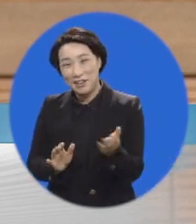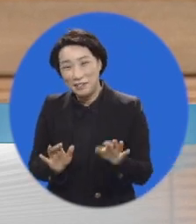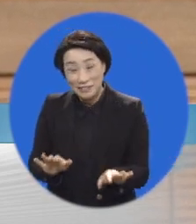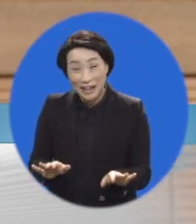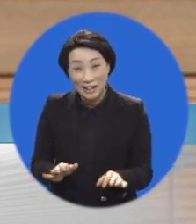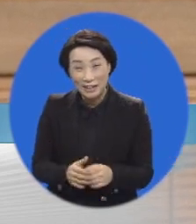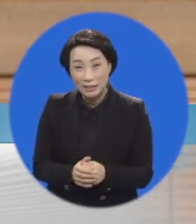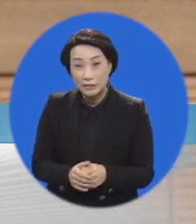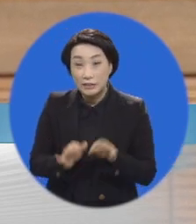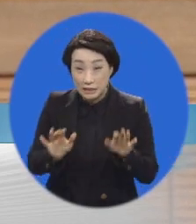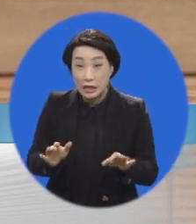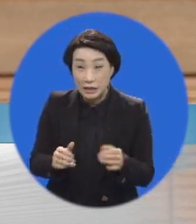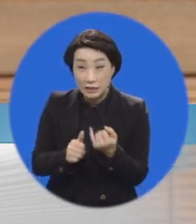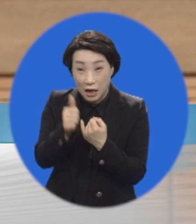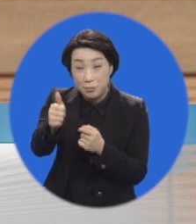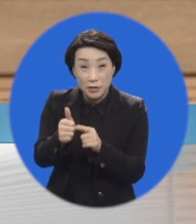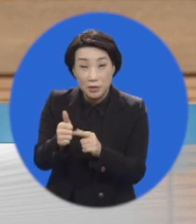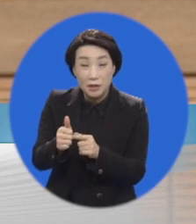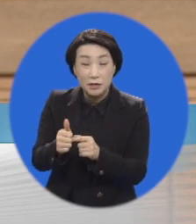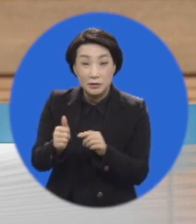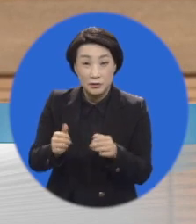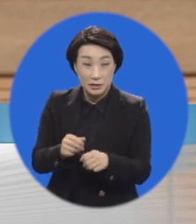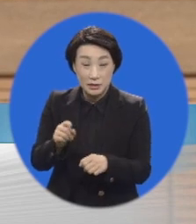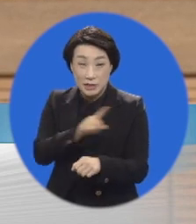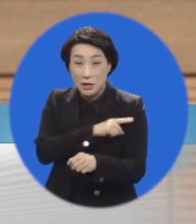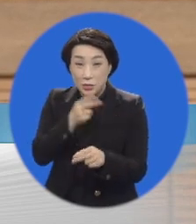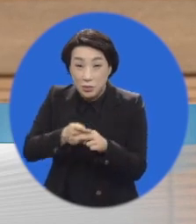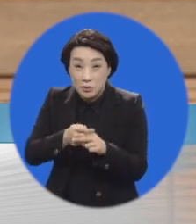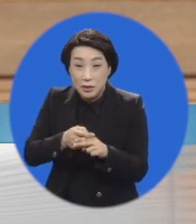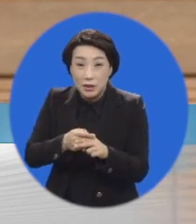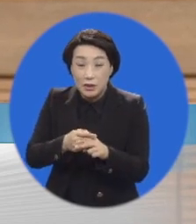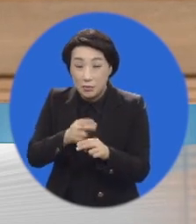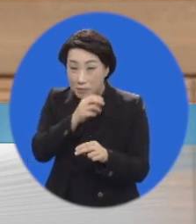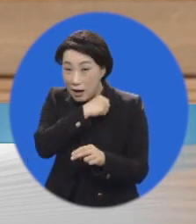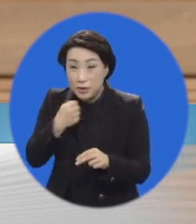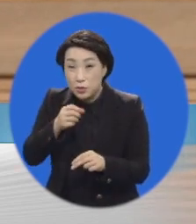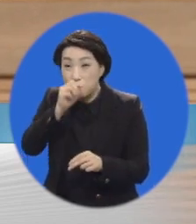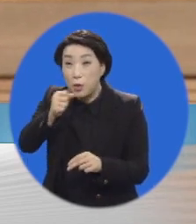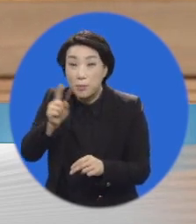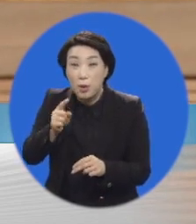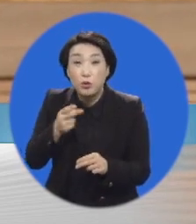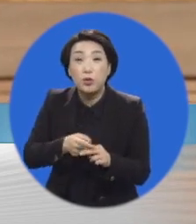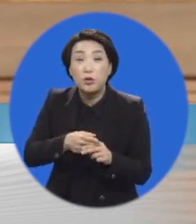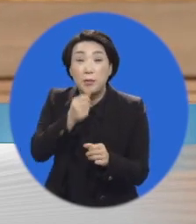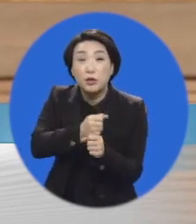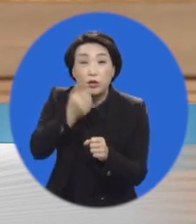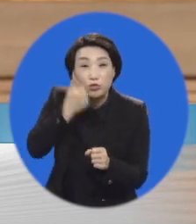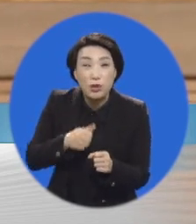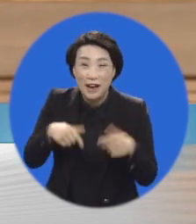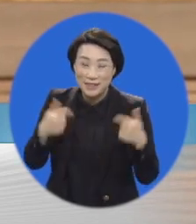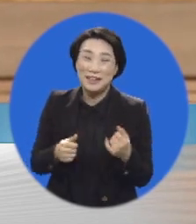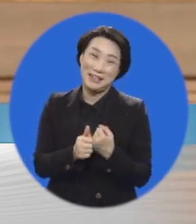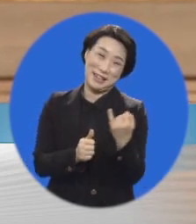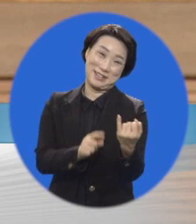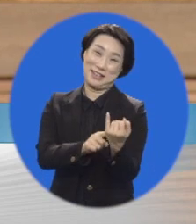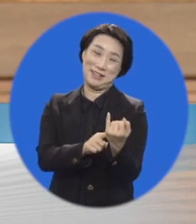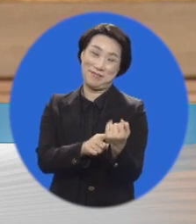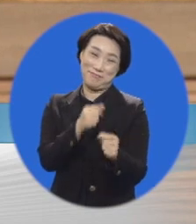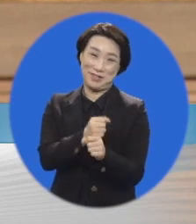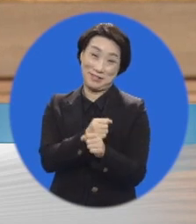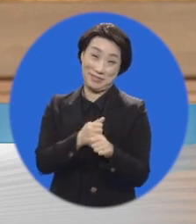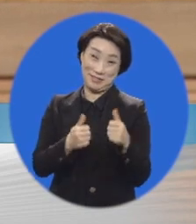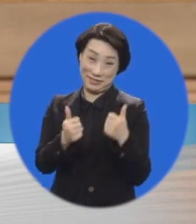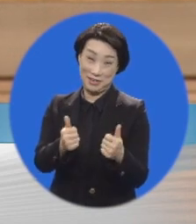응? 아버지가 제일 좋아하는 음식을 누가 제일 만드냐니까 항상 입맛이라는 어머니가 잘